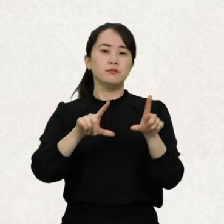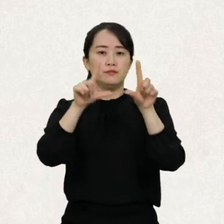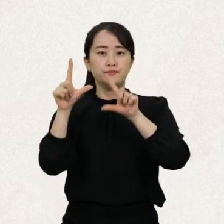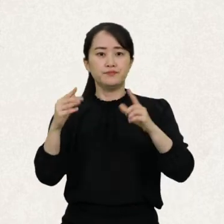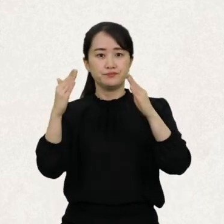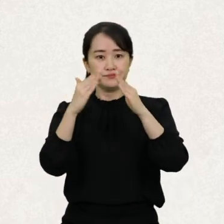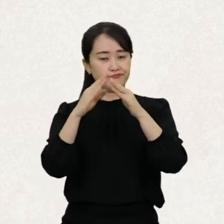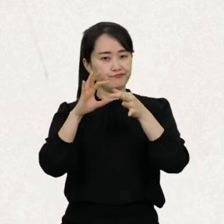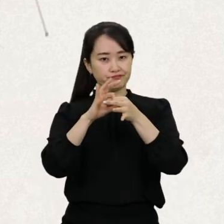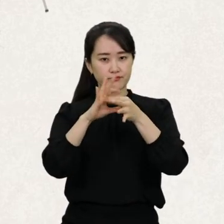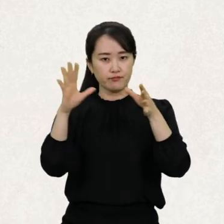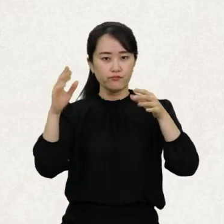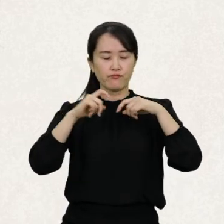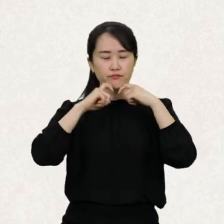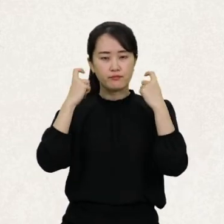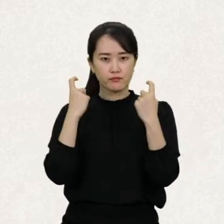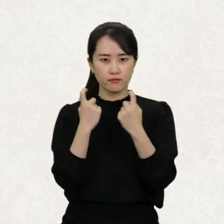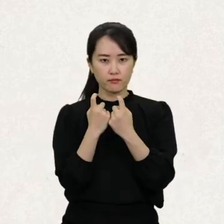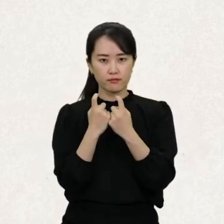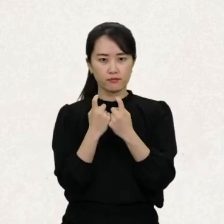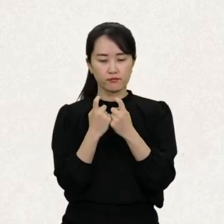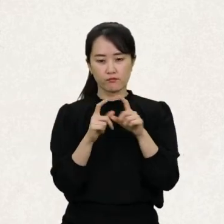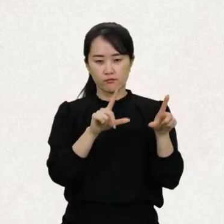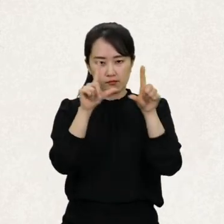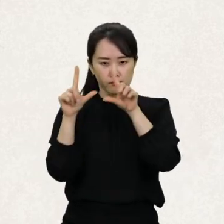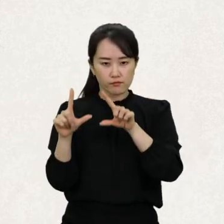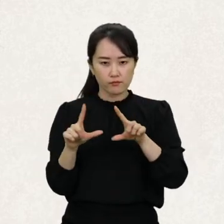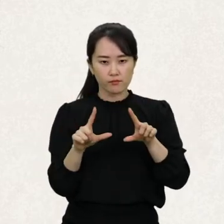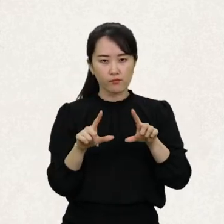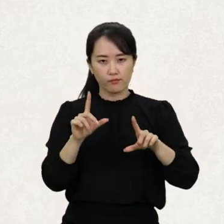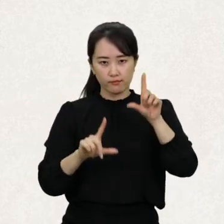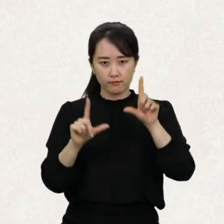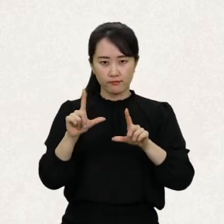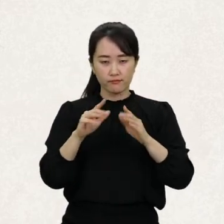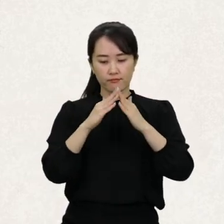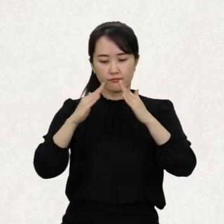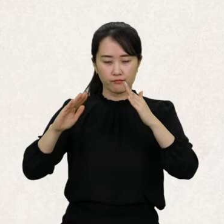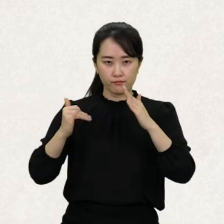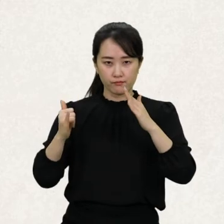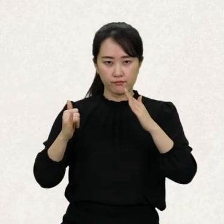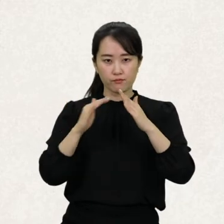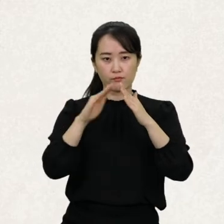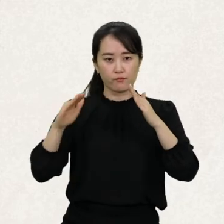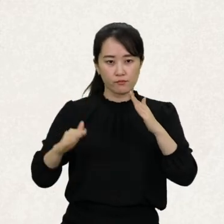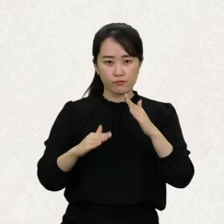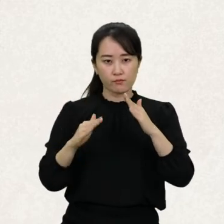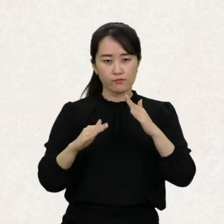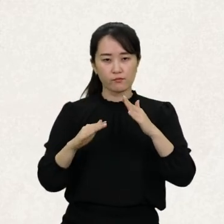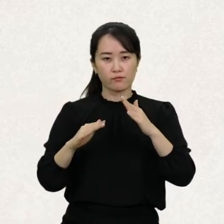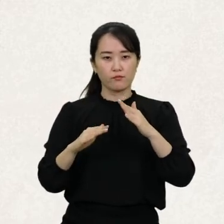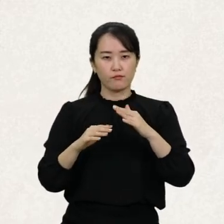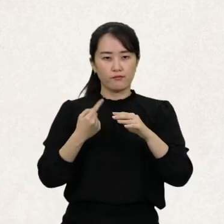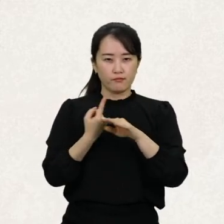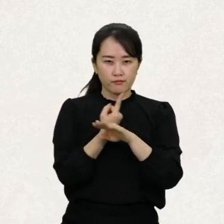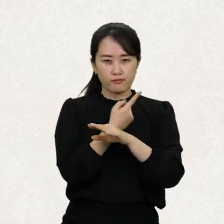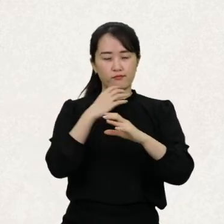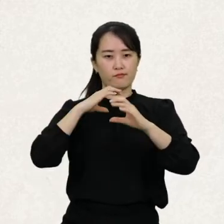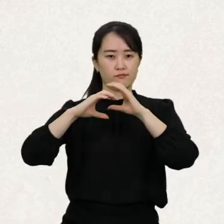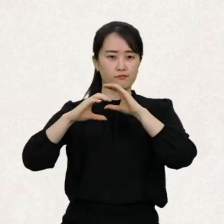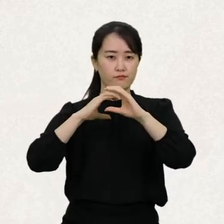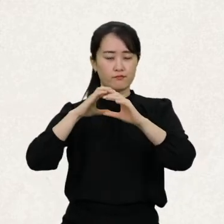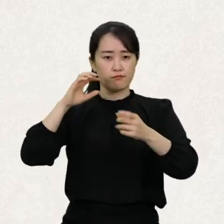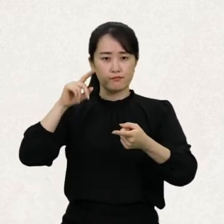형태와 상관없이 개인의 사생활, 가족, 가정 또는 통신 및 기타 형태의 의사소통에